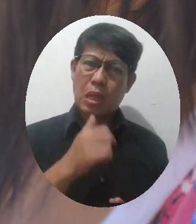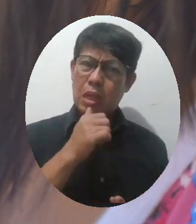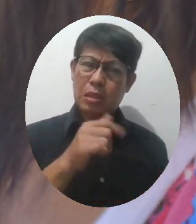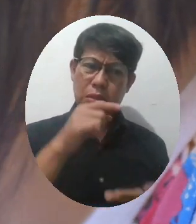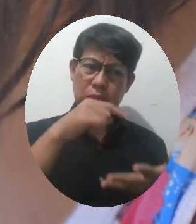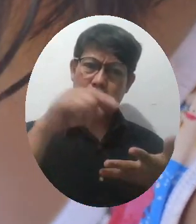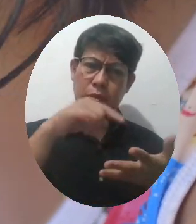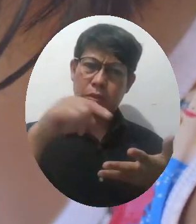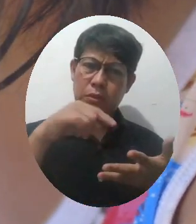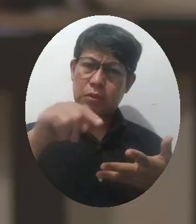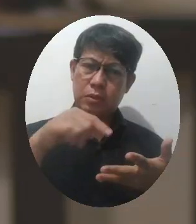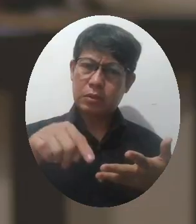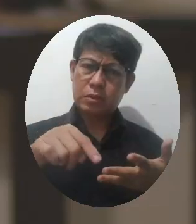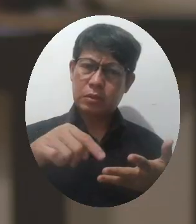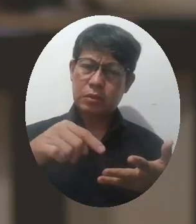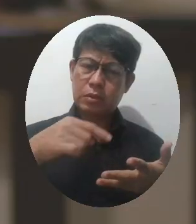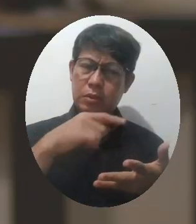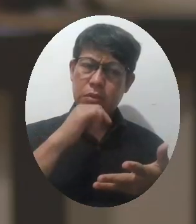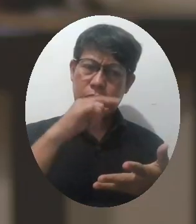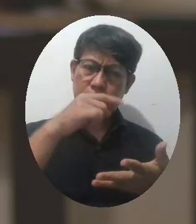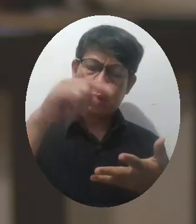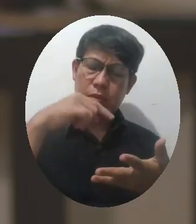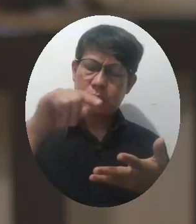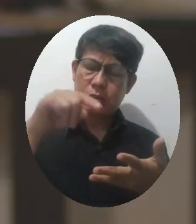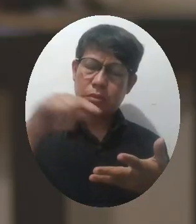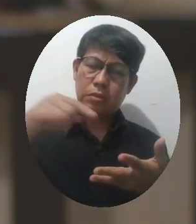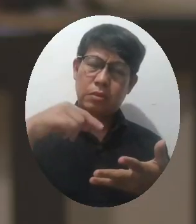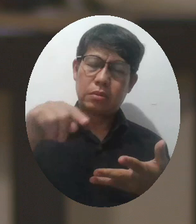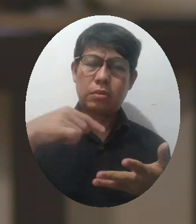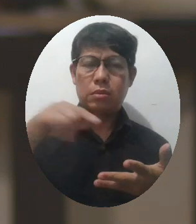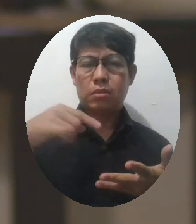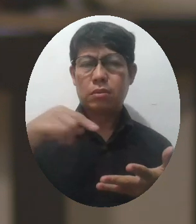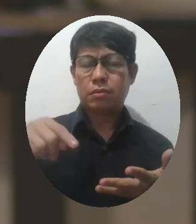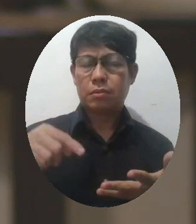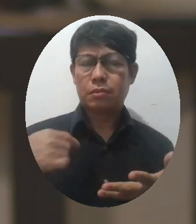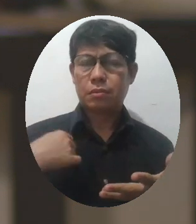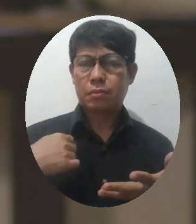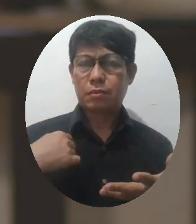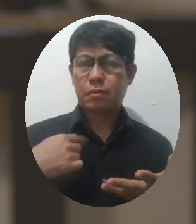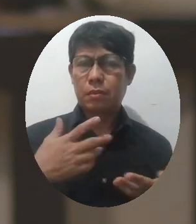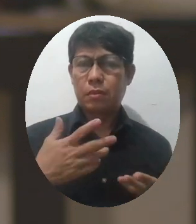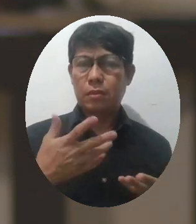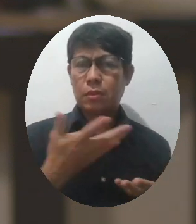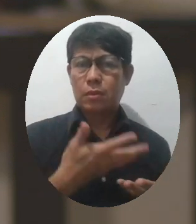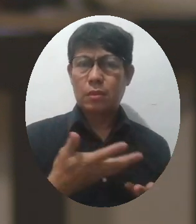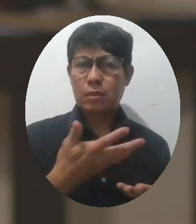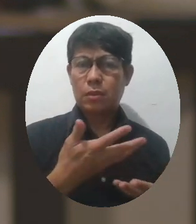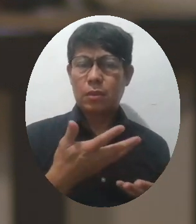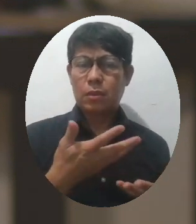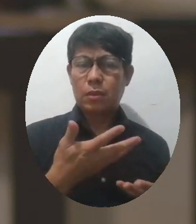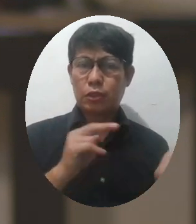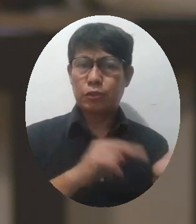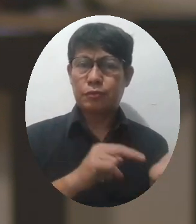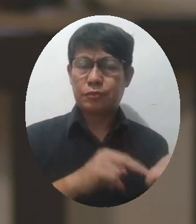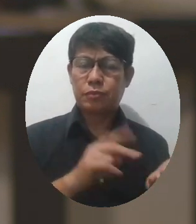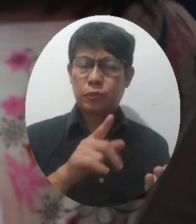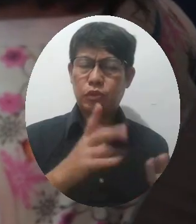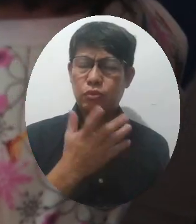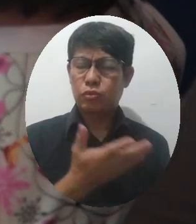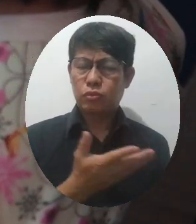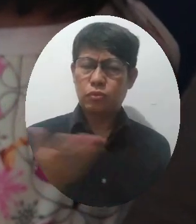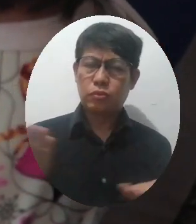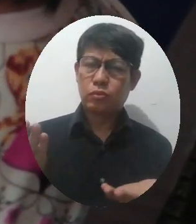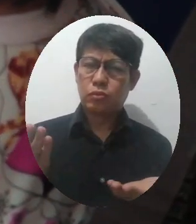tenga, yung puwet. Di po siya chinek kasi nga po, sabi ko, uwi na rin din kami agad nung time na yon. Nung umuwi na po kami